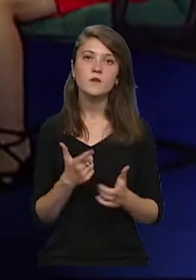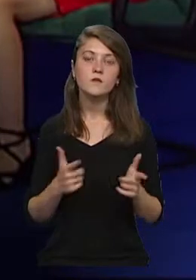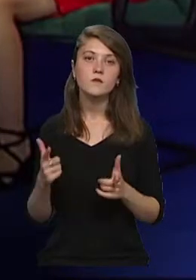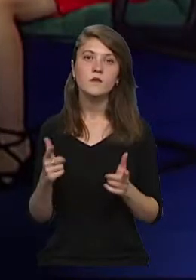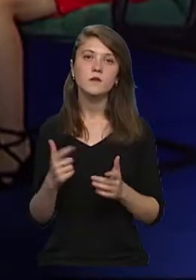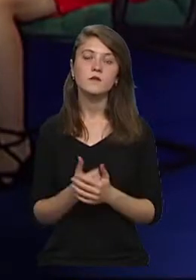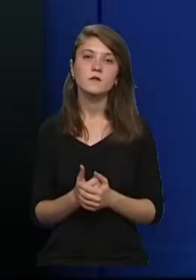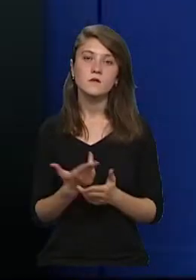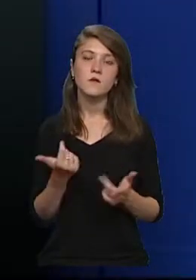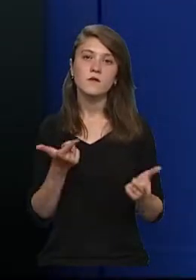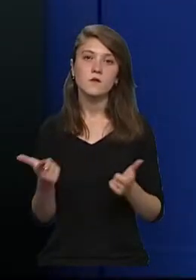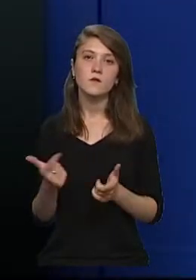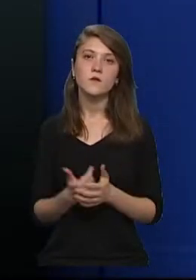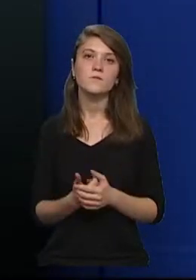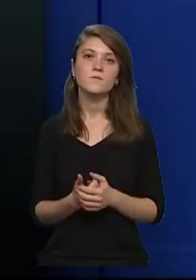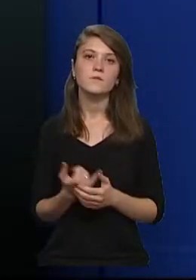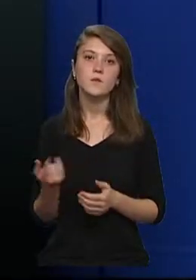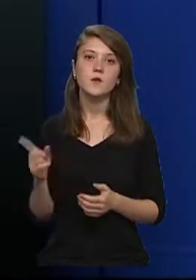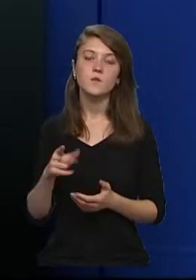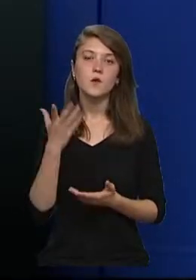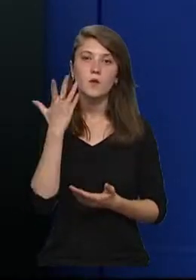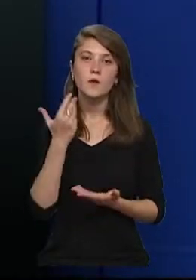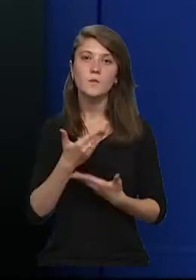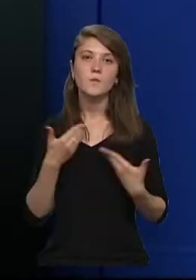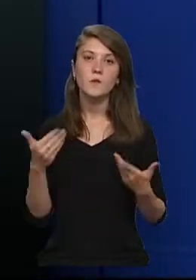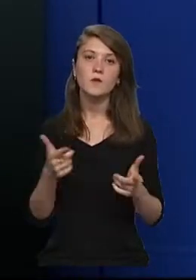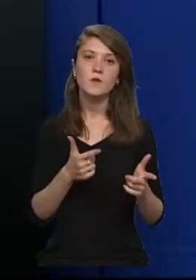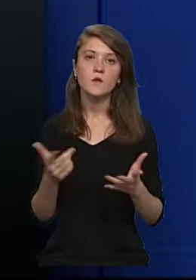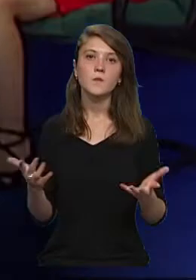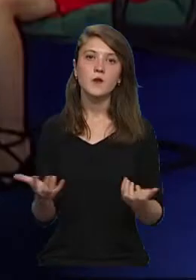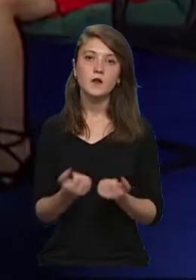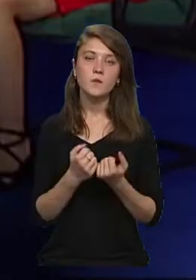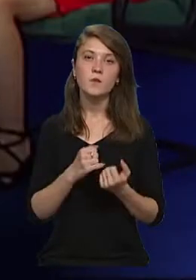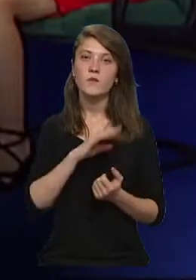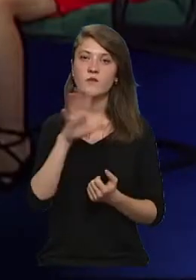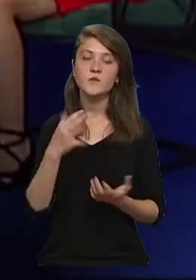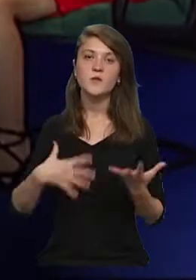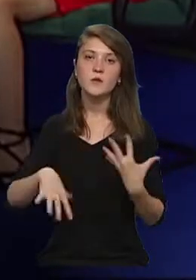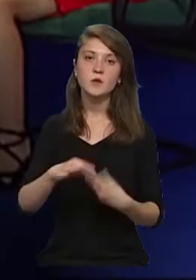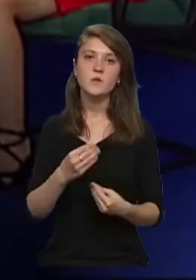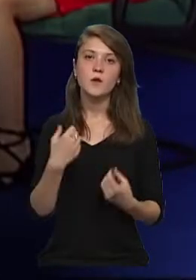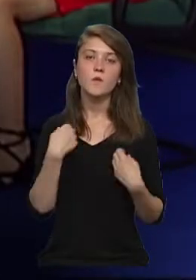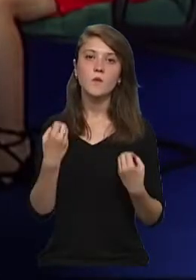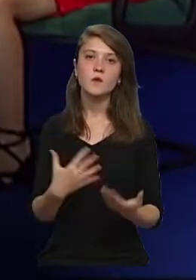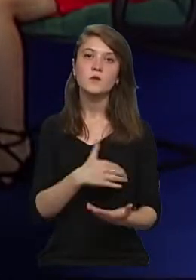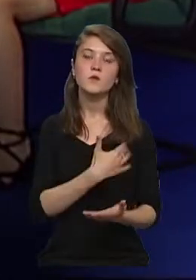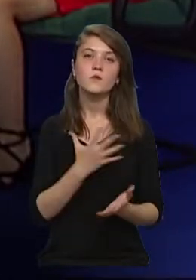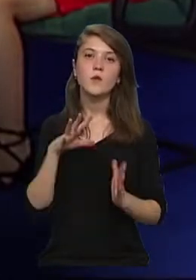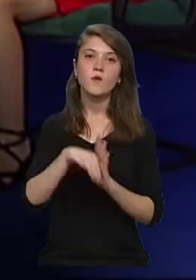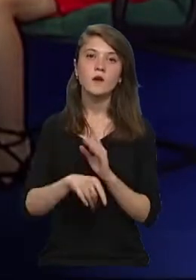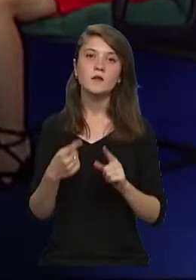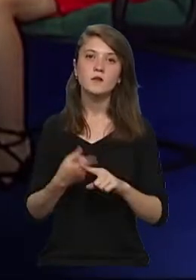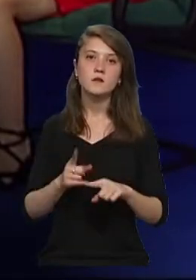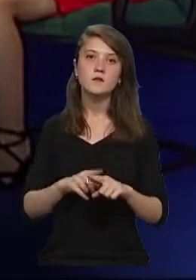громадську організацію? Готові. І тому кажу, ми готові підтримати у всім і всьому. Я просто хочу це впровадити,